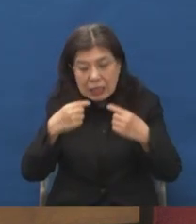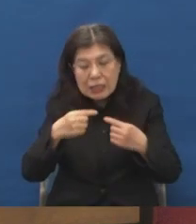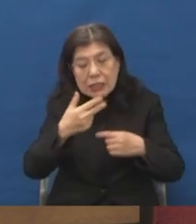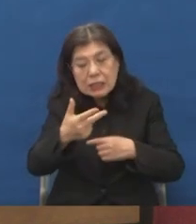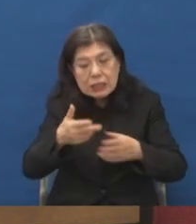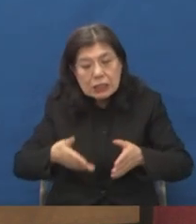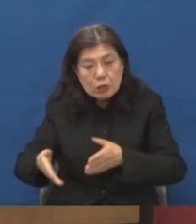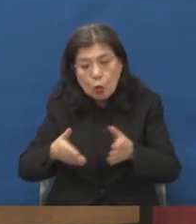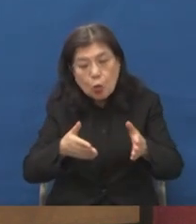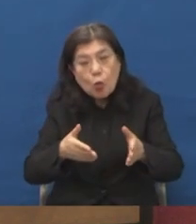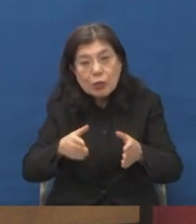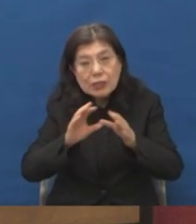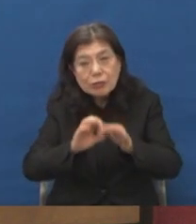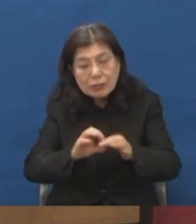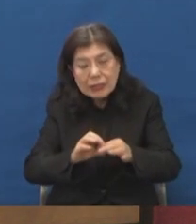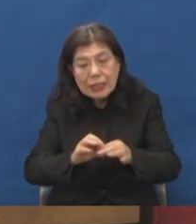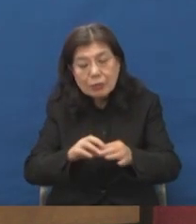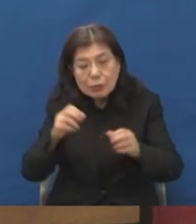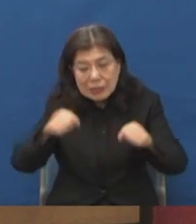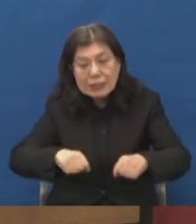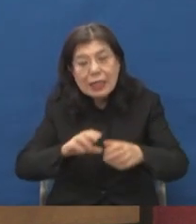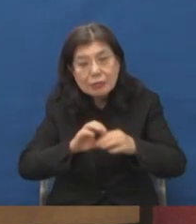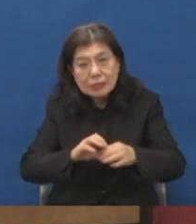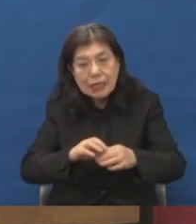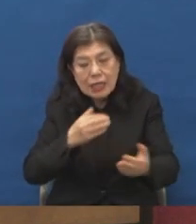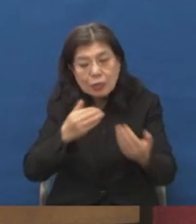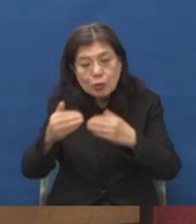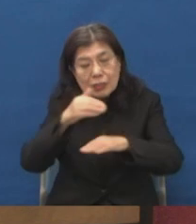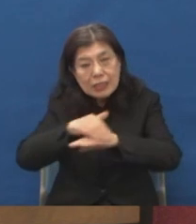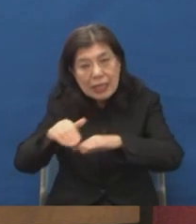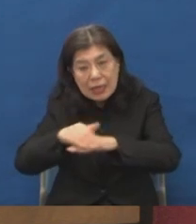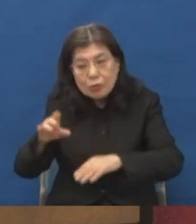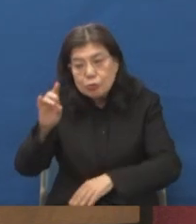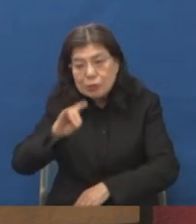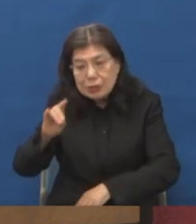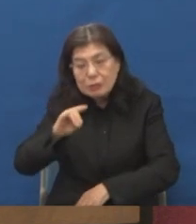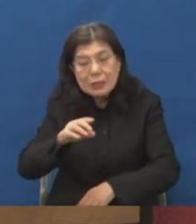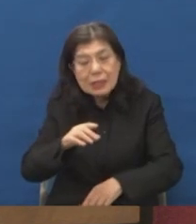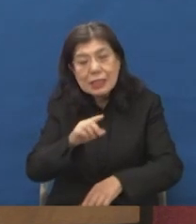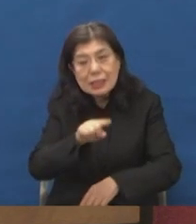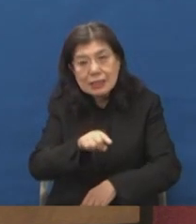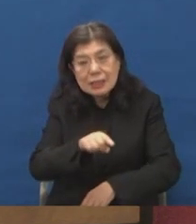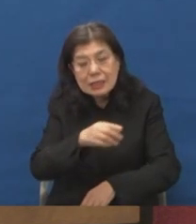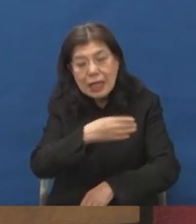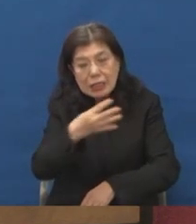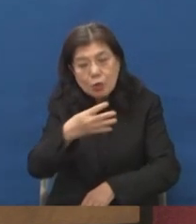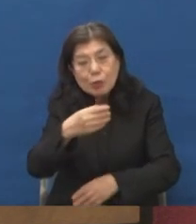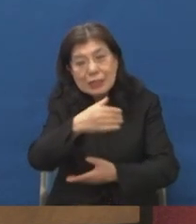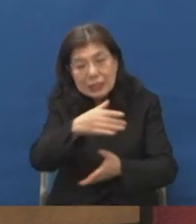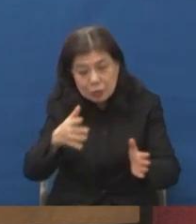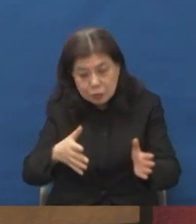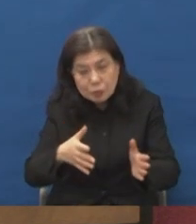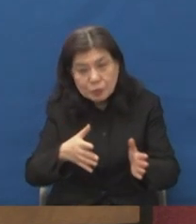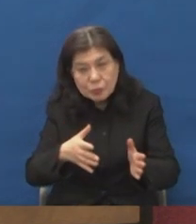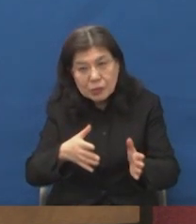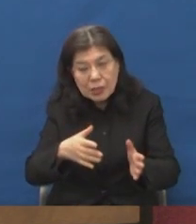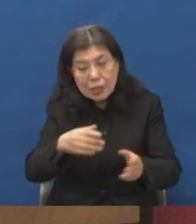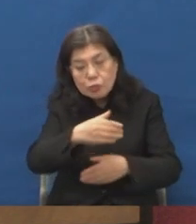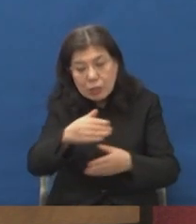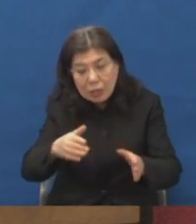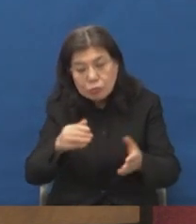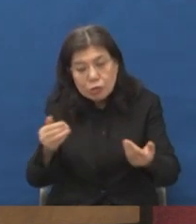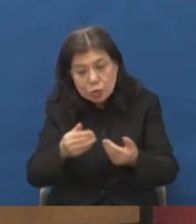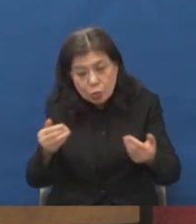については、理事者から、都市計画事業、伏見西部第4地区、土地区画整理事業の施行